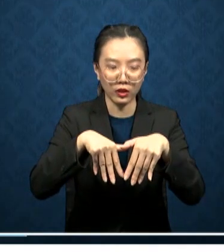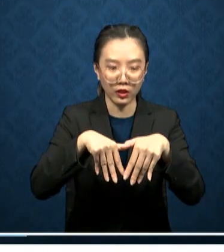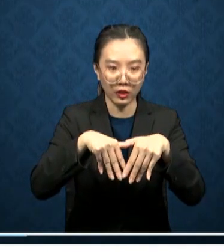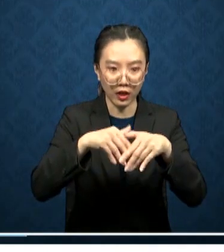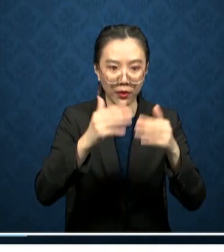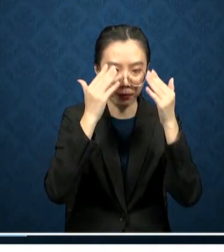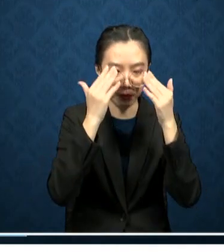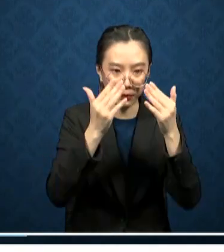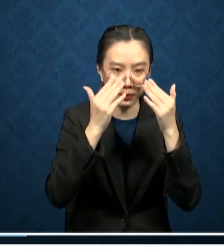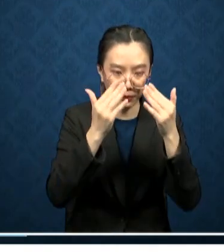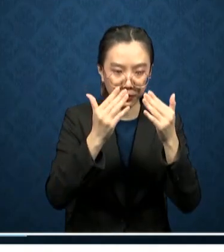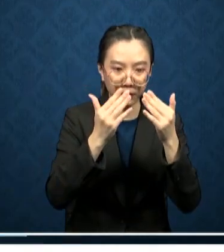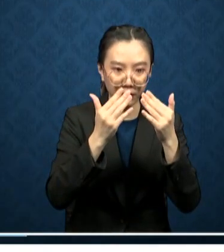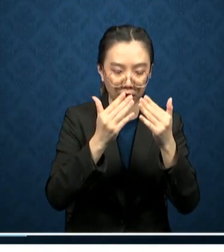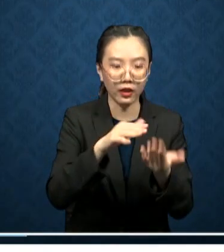และอธานศึกษา